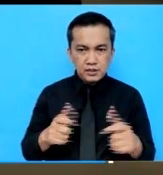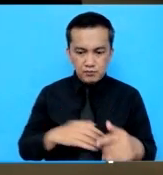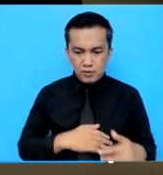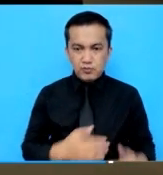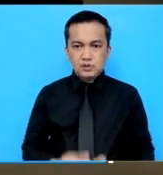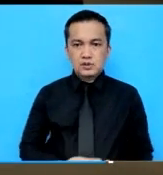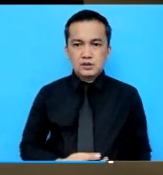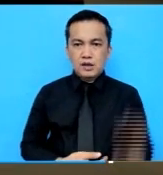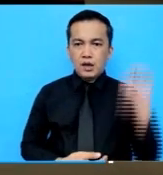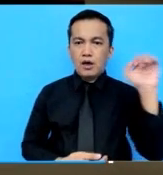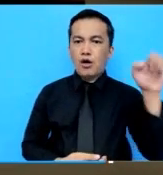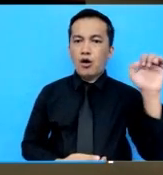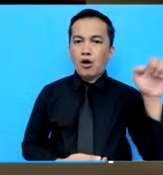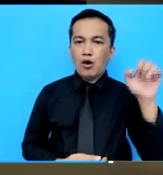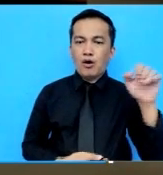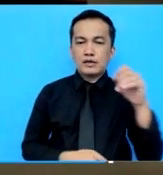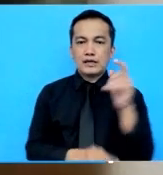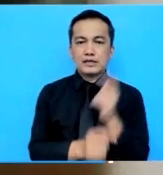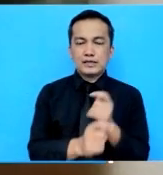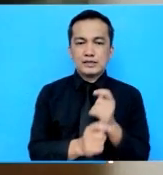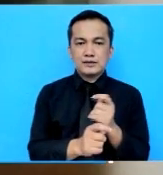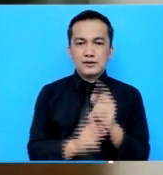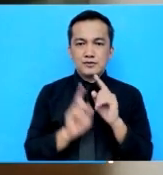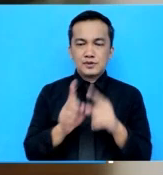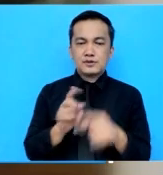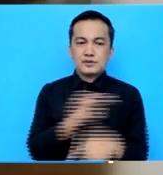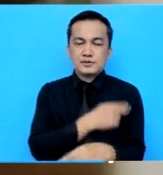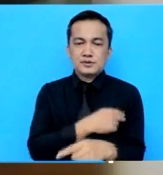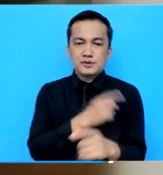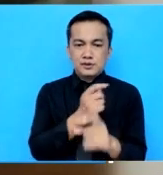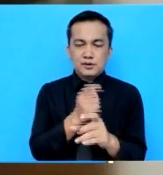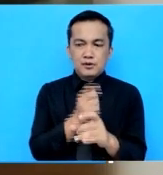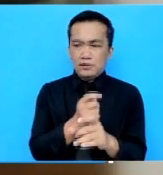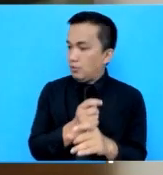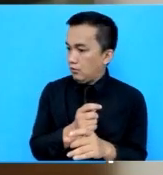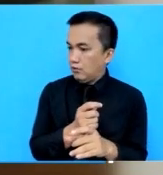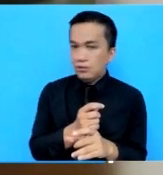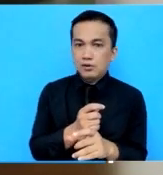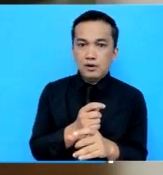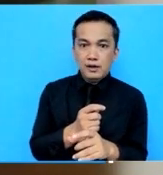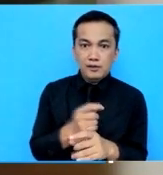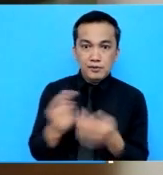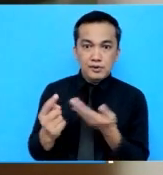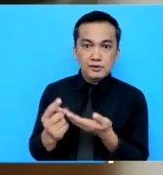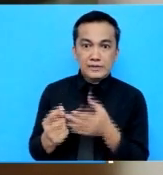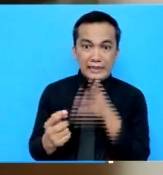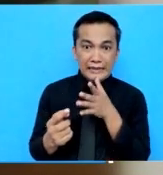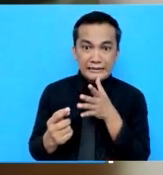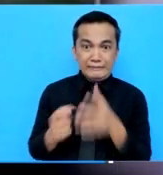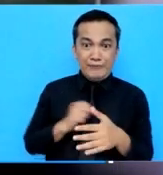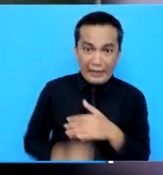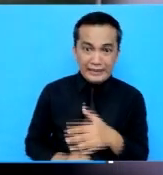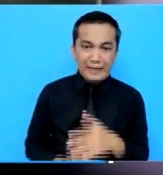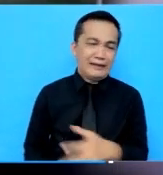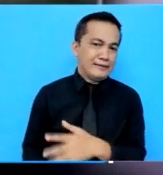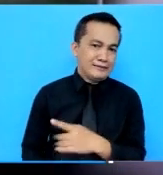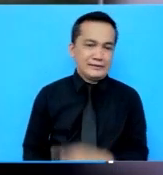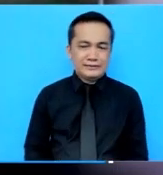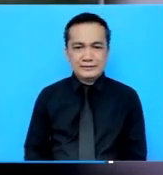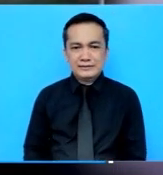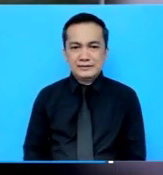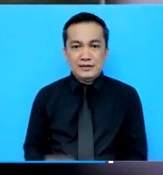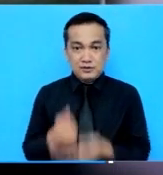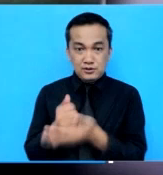na kumatok sa kanilang truck. Babiyahin na sana pa ospital ang truck ng mga anak na sa loob nito ang ginang. Tumulong